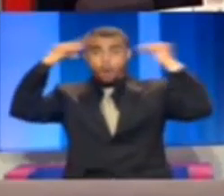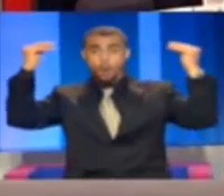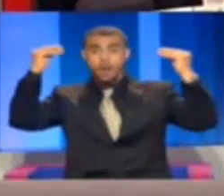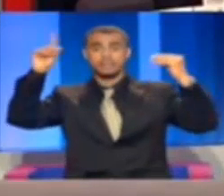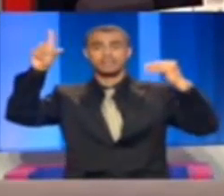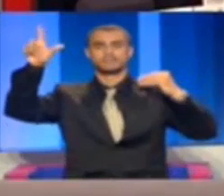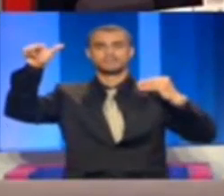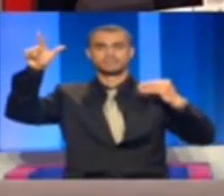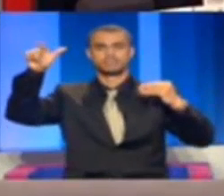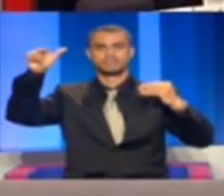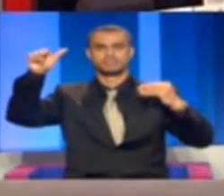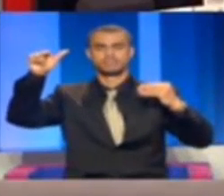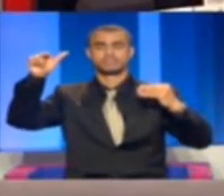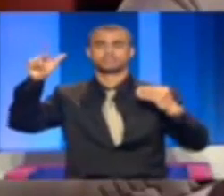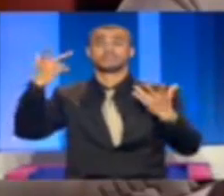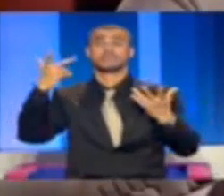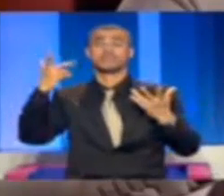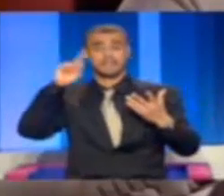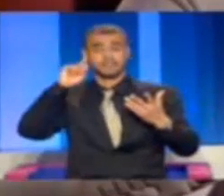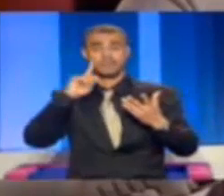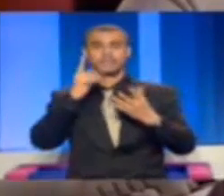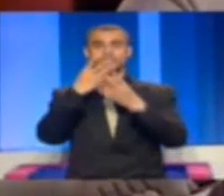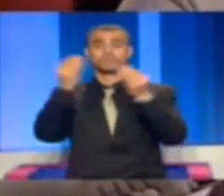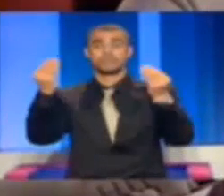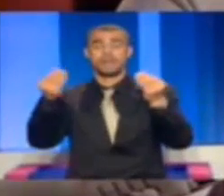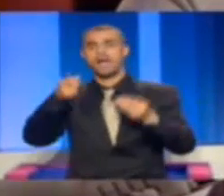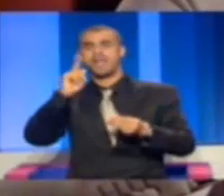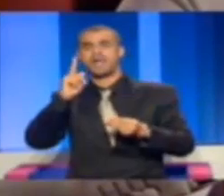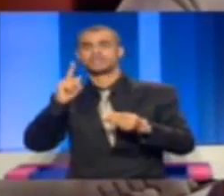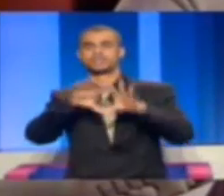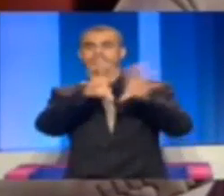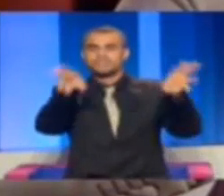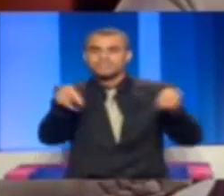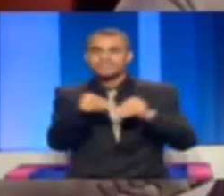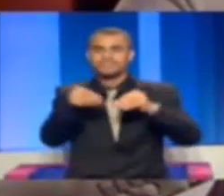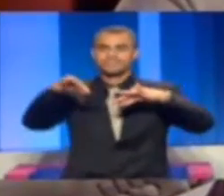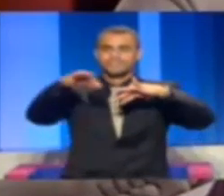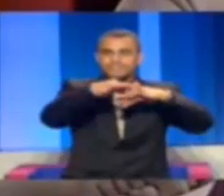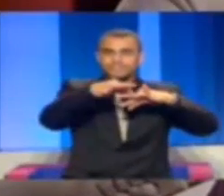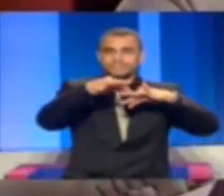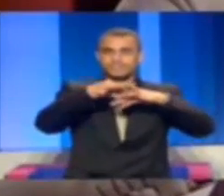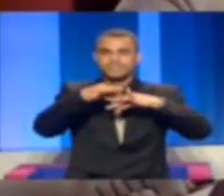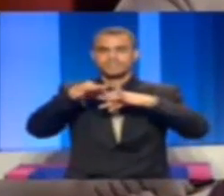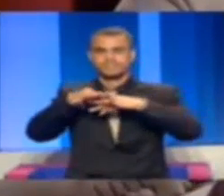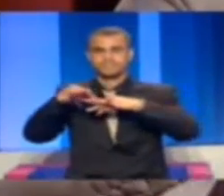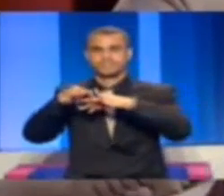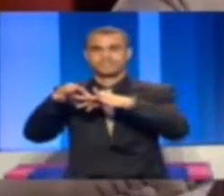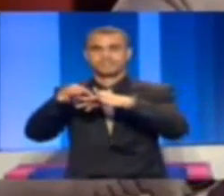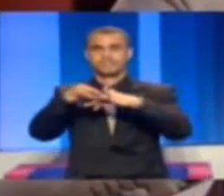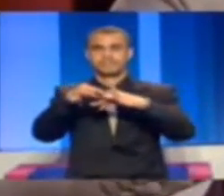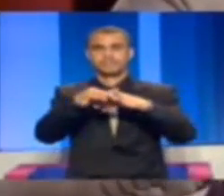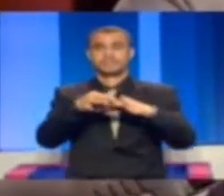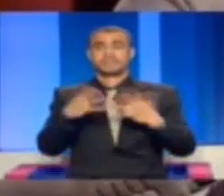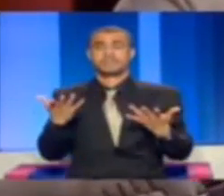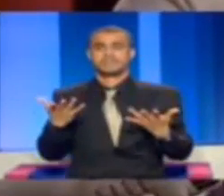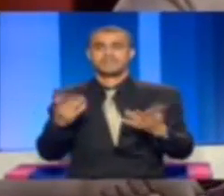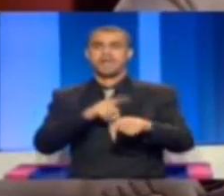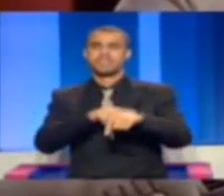نسبه الاطفال الصم 5000 واحد مغاربه في هولندا بسبب المساله